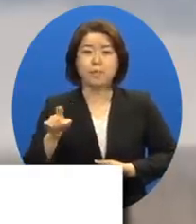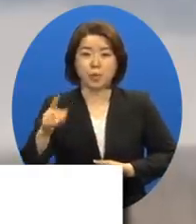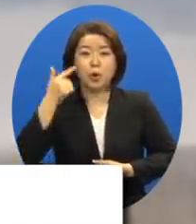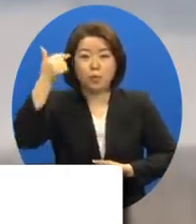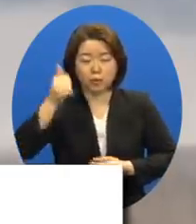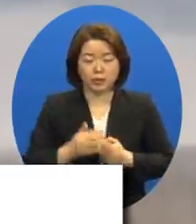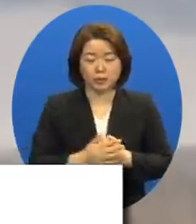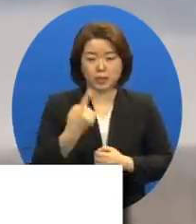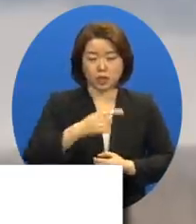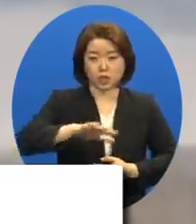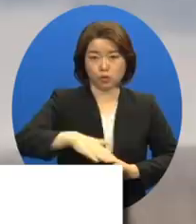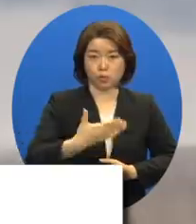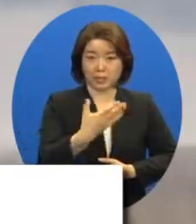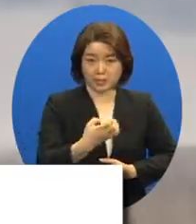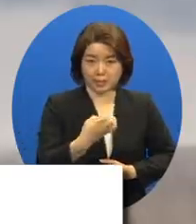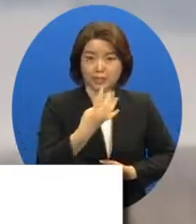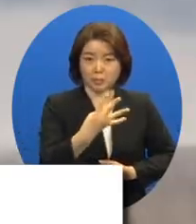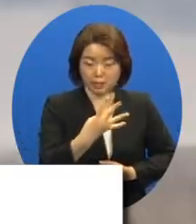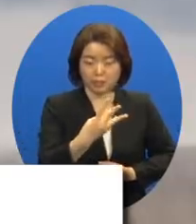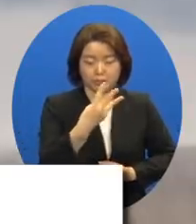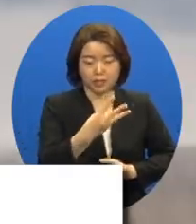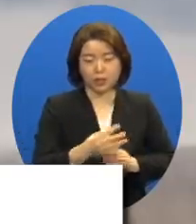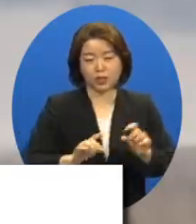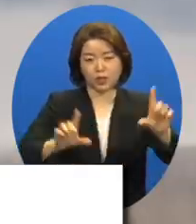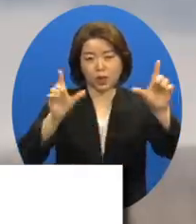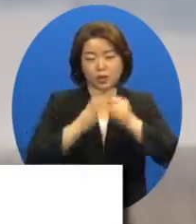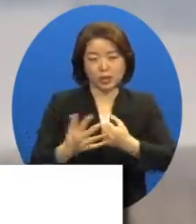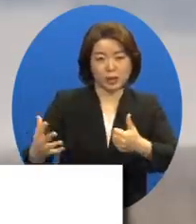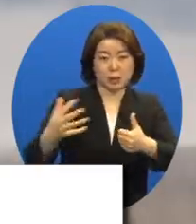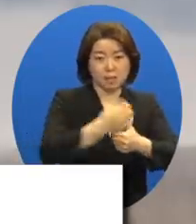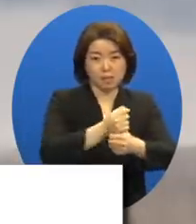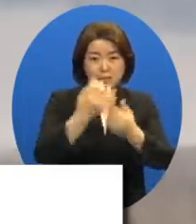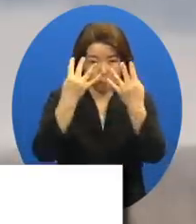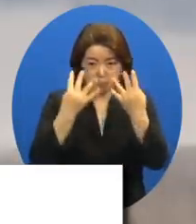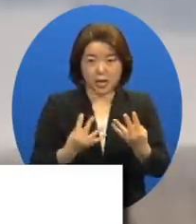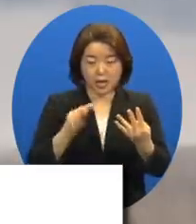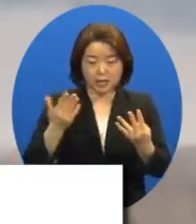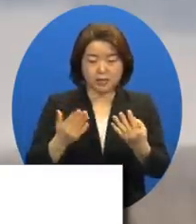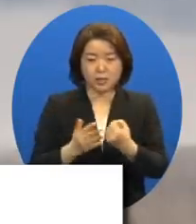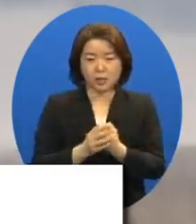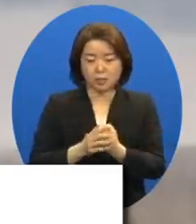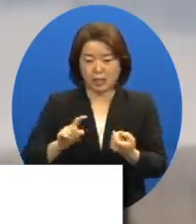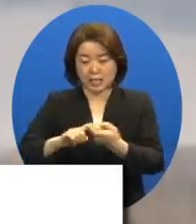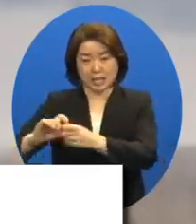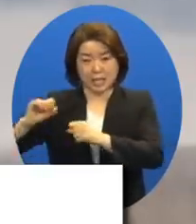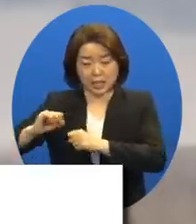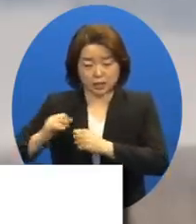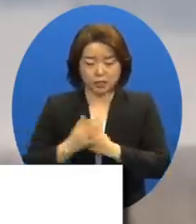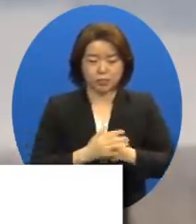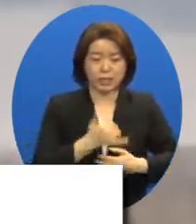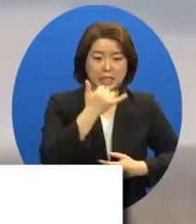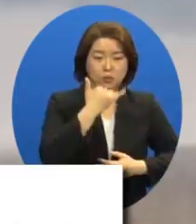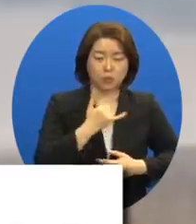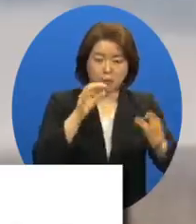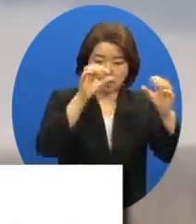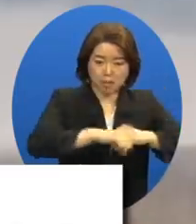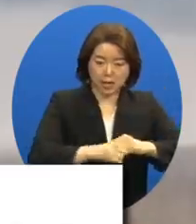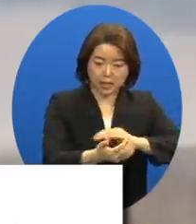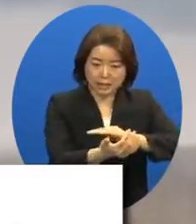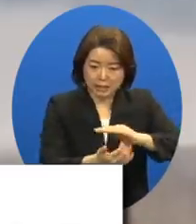1943년 체포되어 서 연합군에 의해서 독일이 멸망하기 바로 한 달 전에